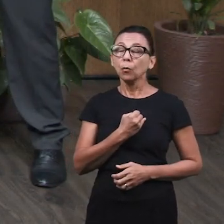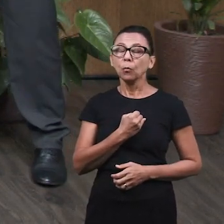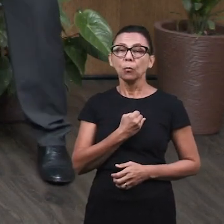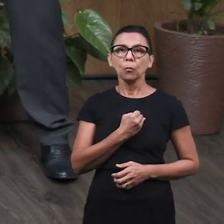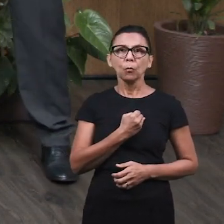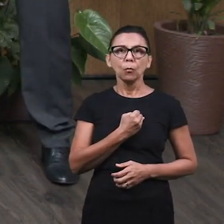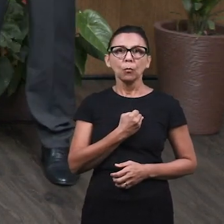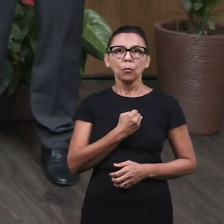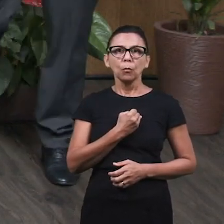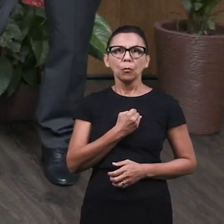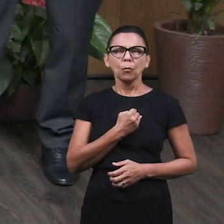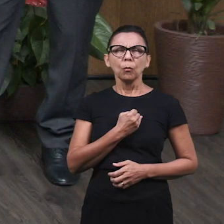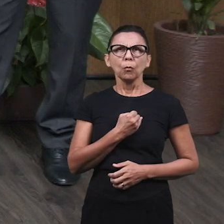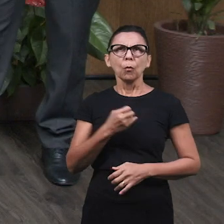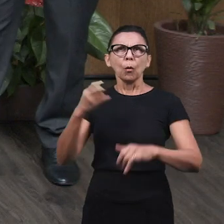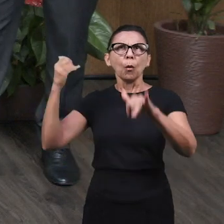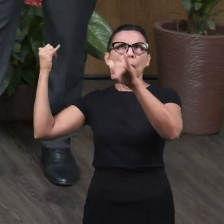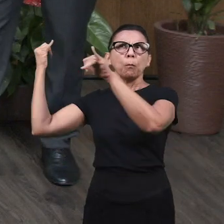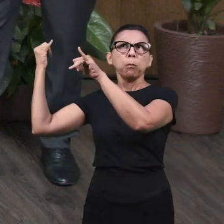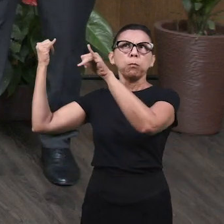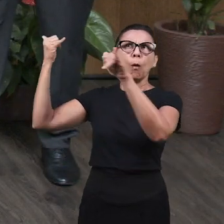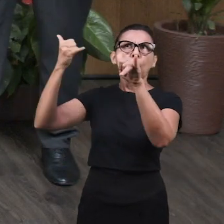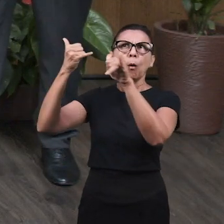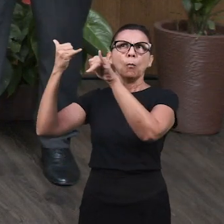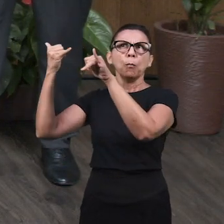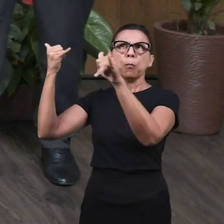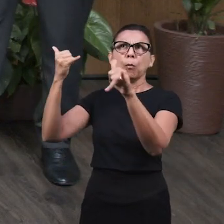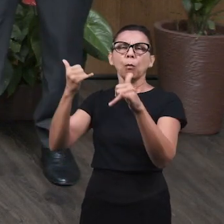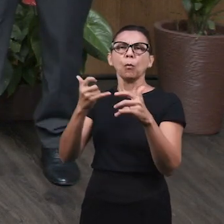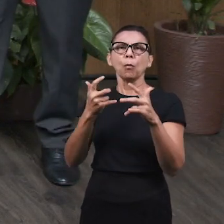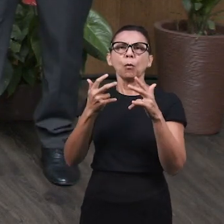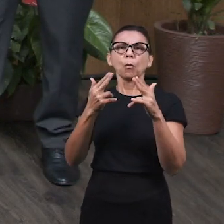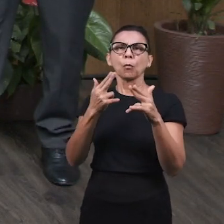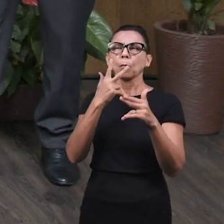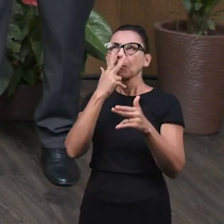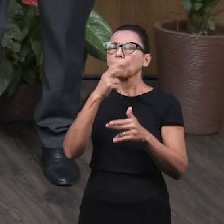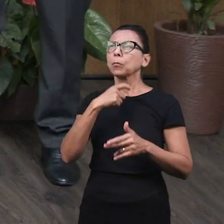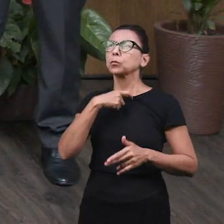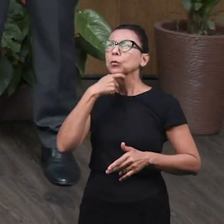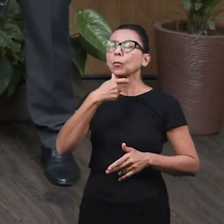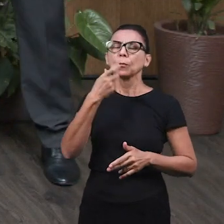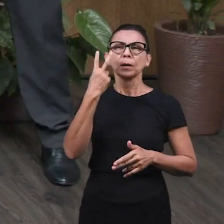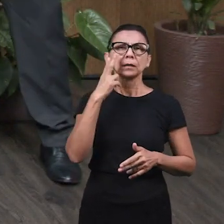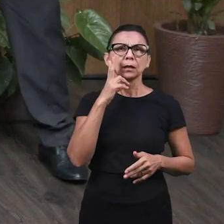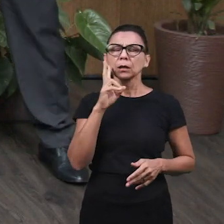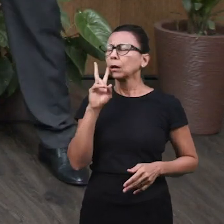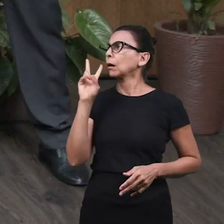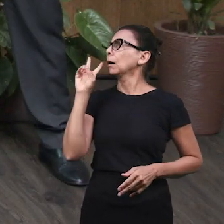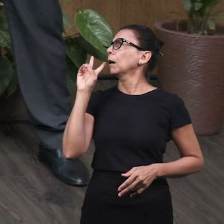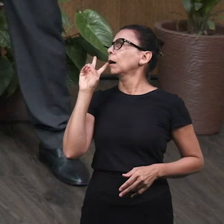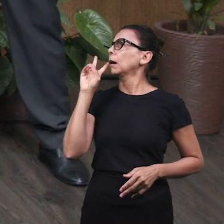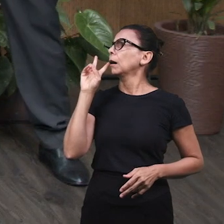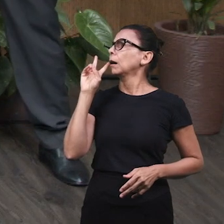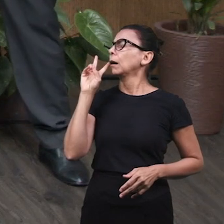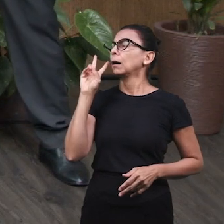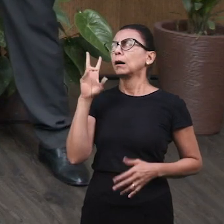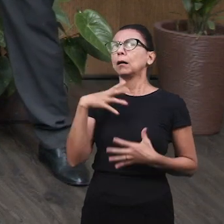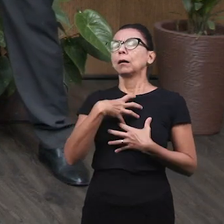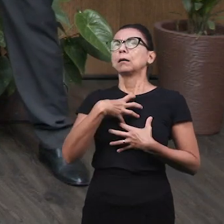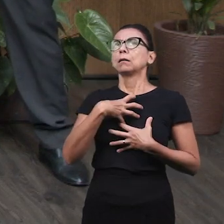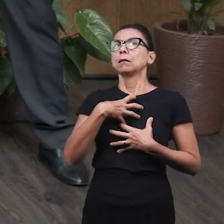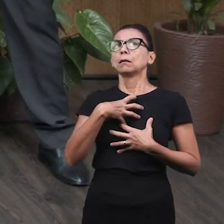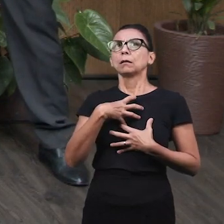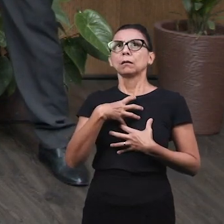comme un son de trompette, il s'est retourné pour voir parce que la voix est venue par derrière. Il est venu pour voir qui lui parlait. C'était le